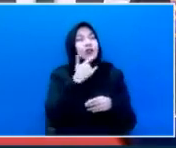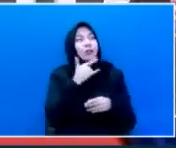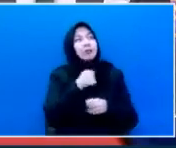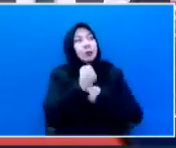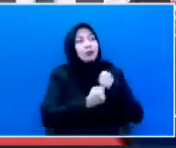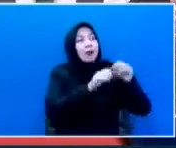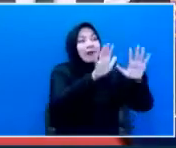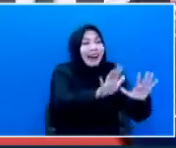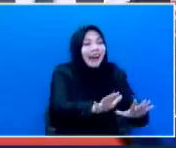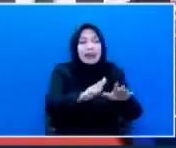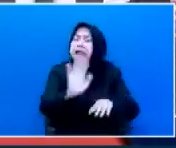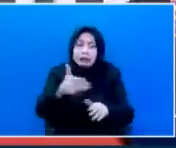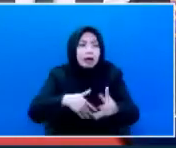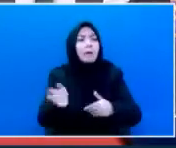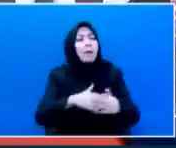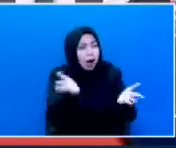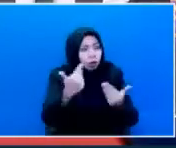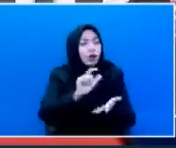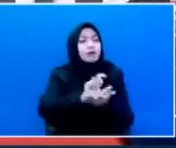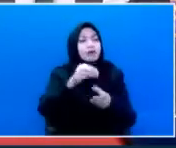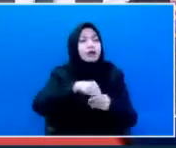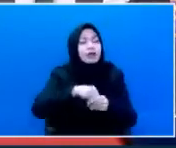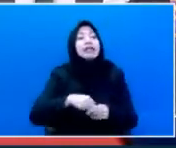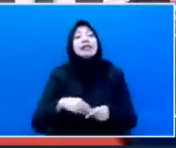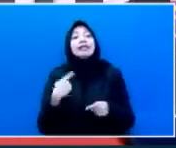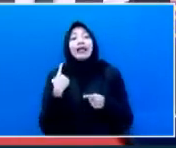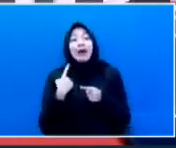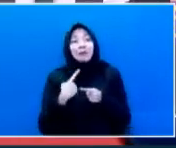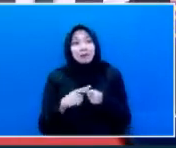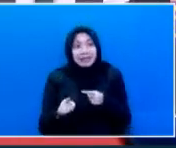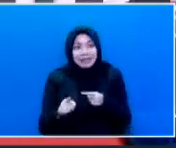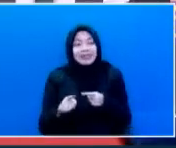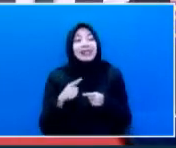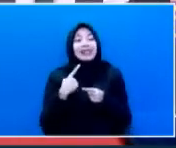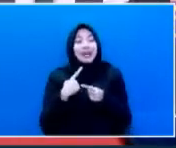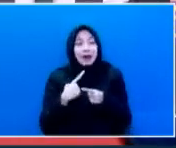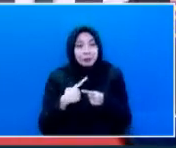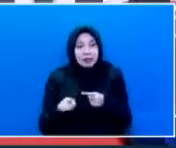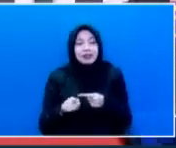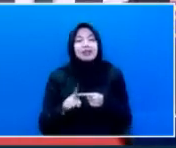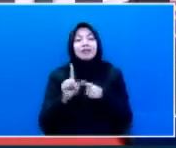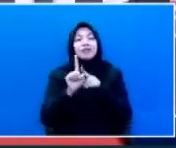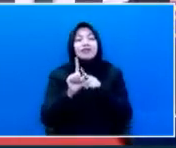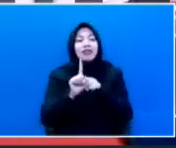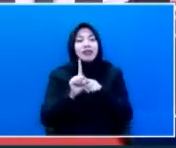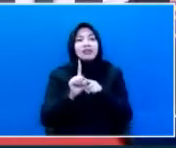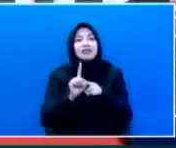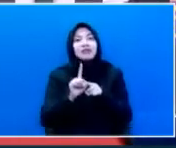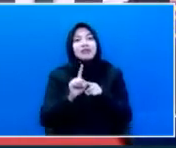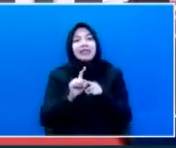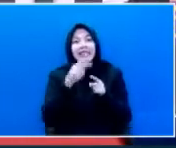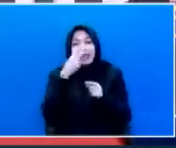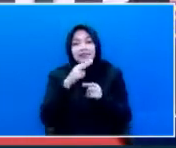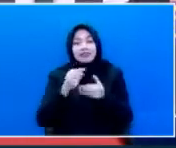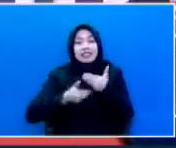juga melihat bahwa presiden Jokowi sekarang bagian dari persoalan yang membuat kecemasan itu bertambah kan